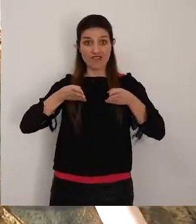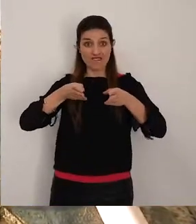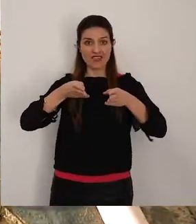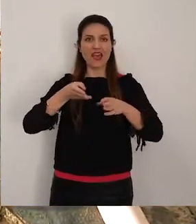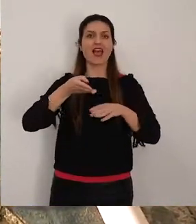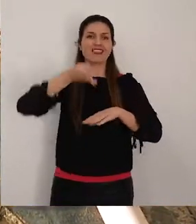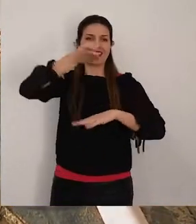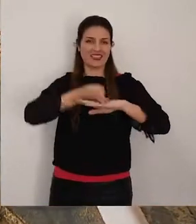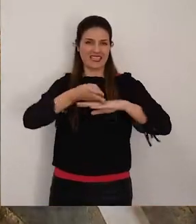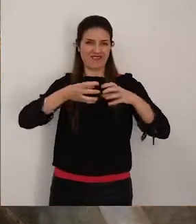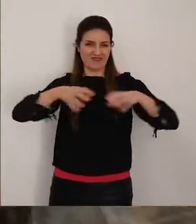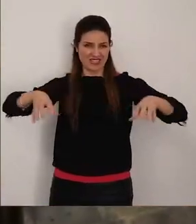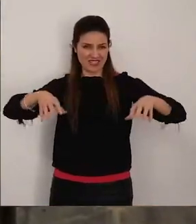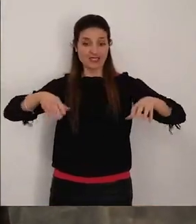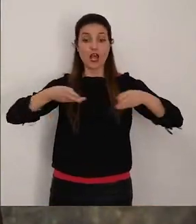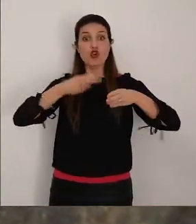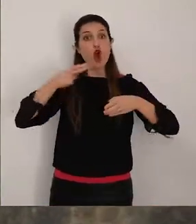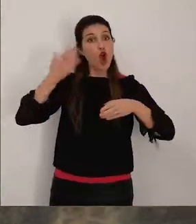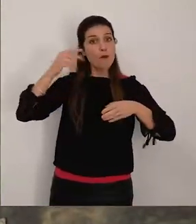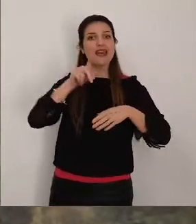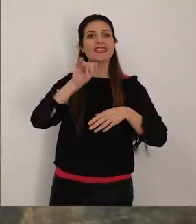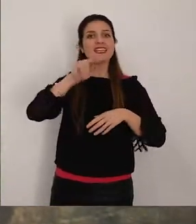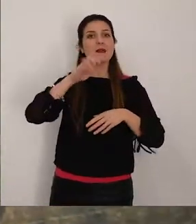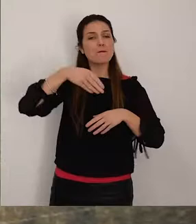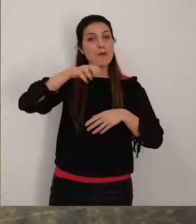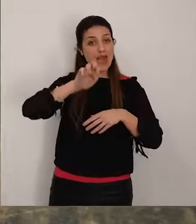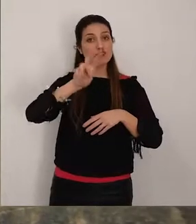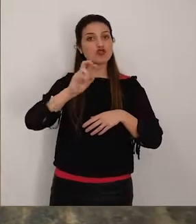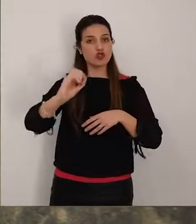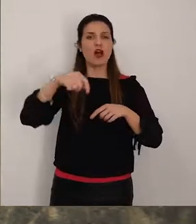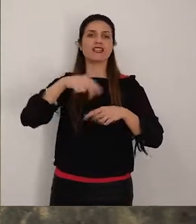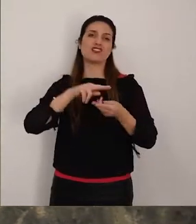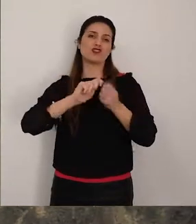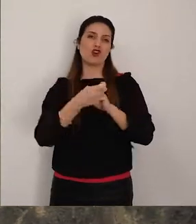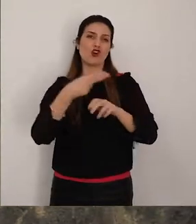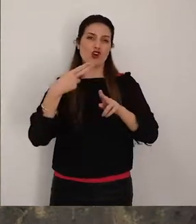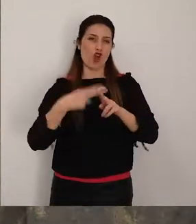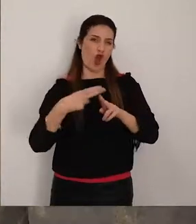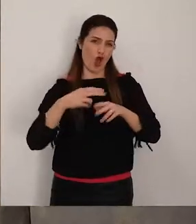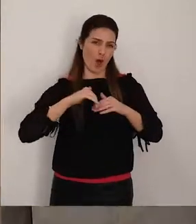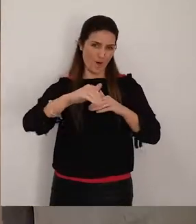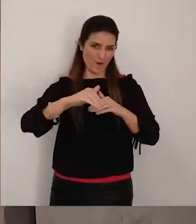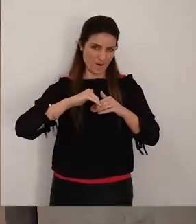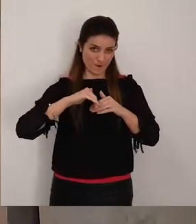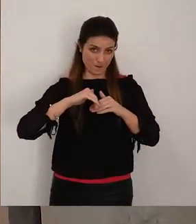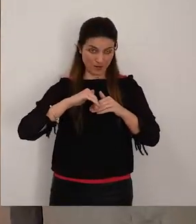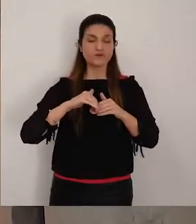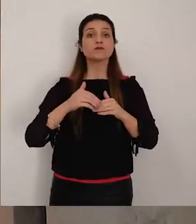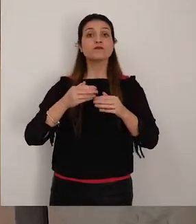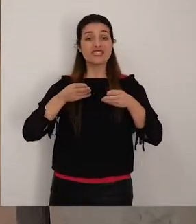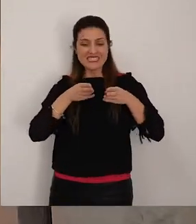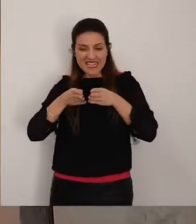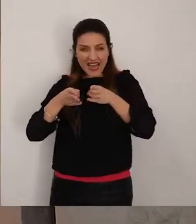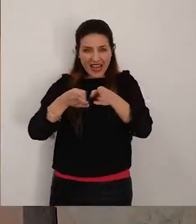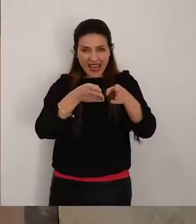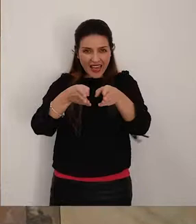Mezzo, oggi Via Roma. Nel cuore del casato si snodano stradine piccole e accoglienti, illuminate di sera dalla fioca luce